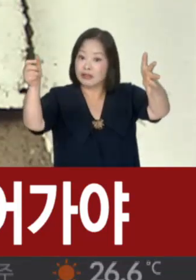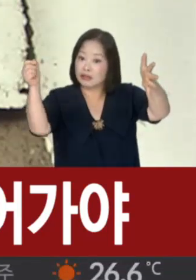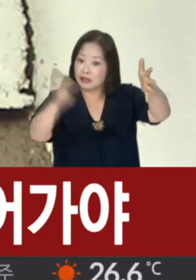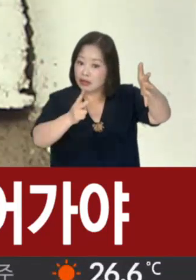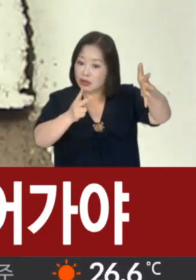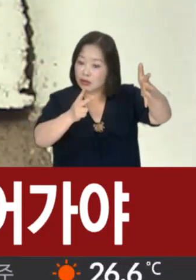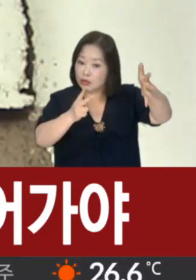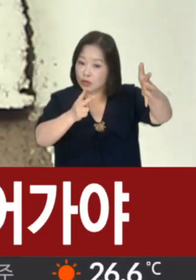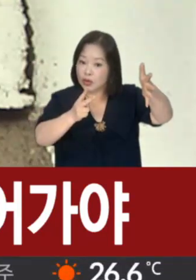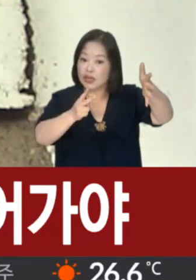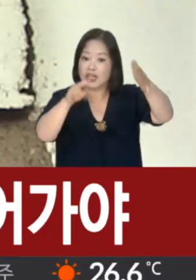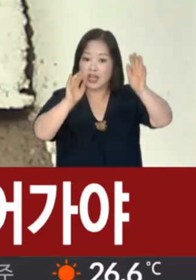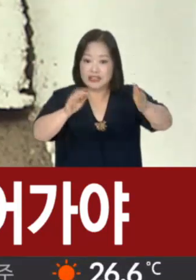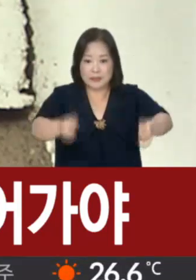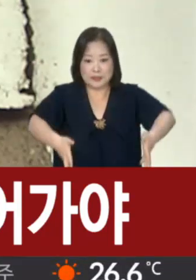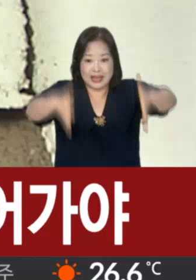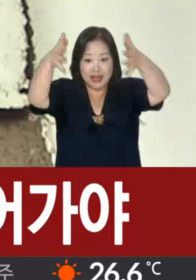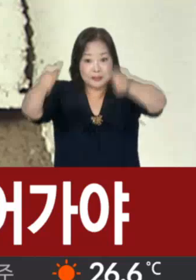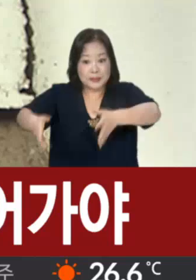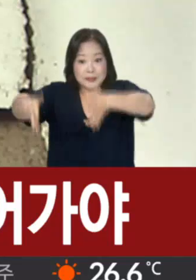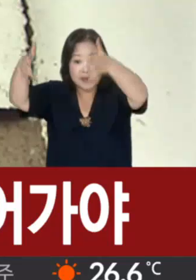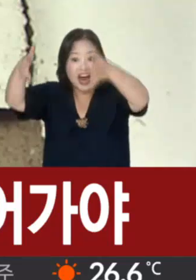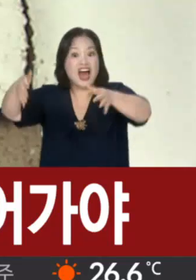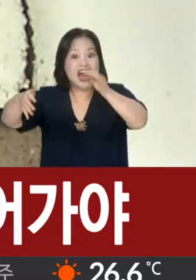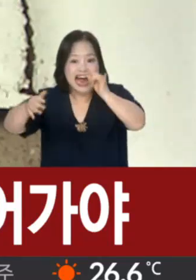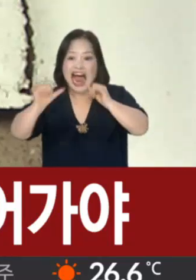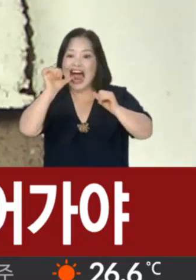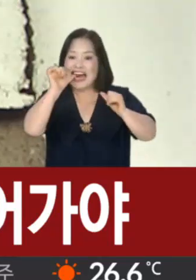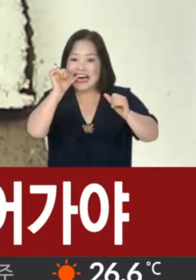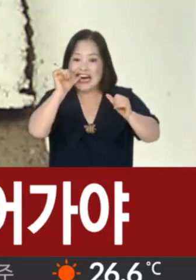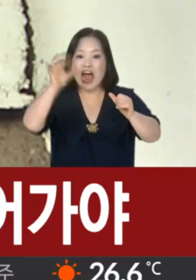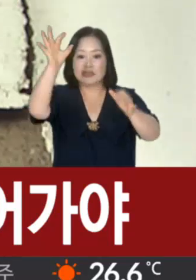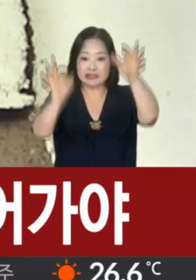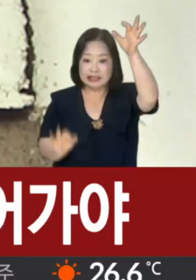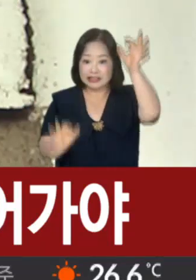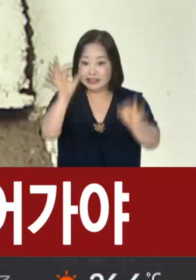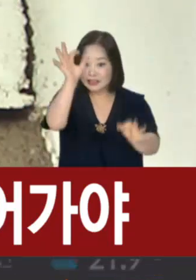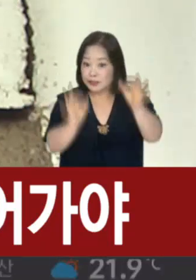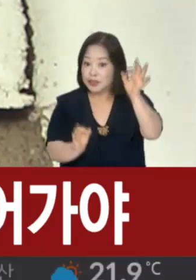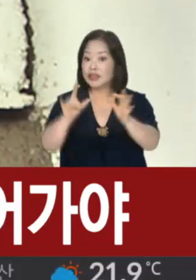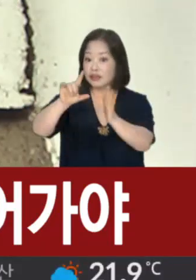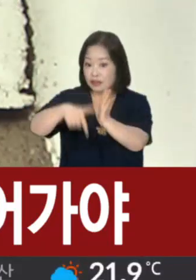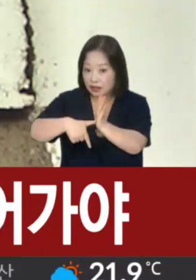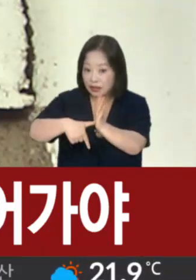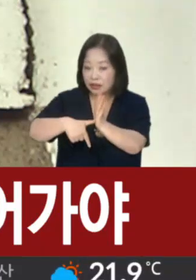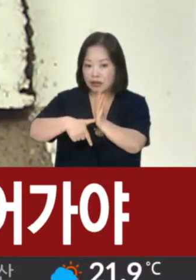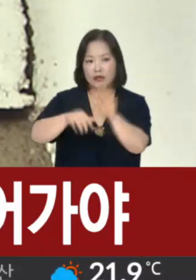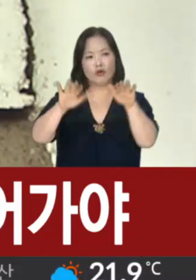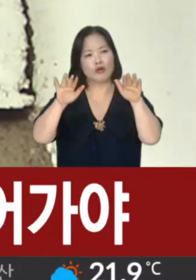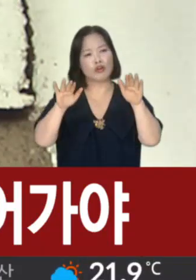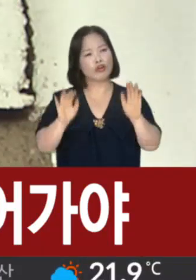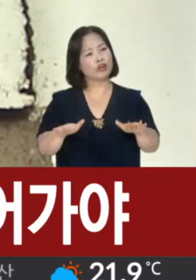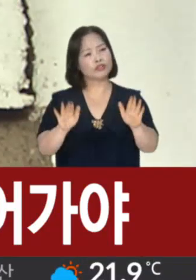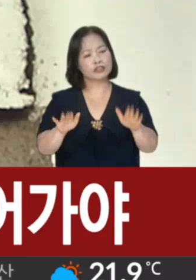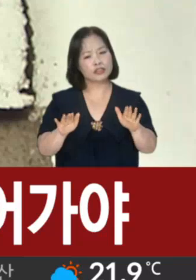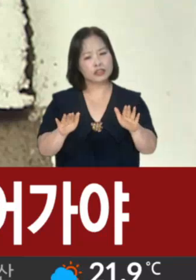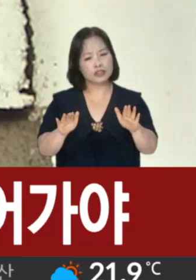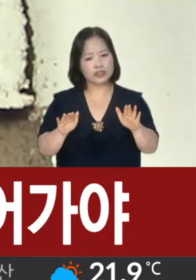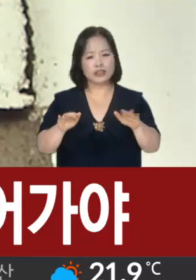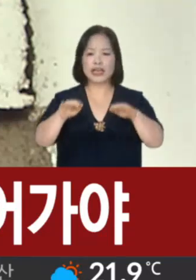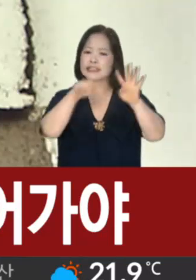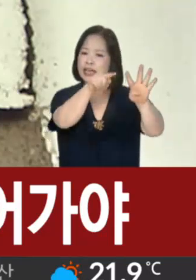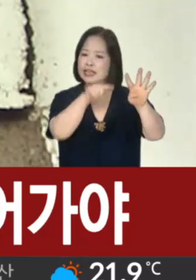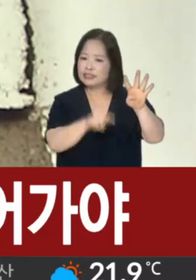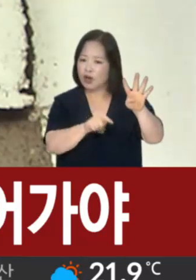그 빌딩 형태로 돼 있잖아요. 예. 철근 콘크리트 구조물 경우에는 지금 대부분 지금 정도의